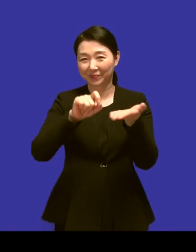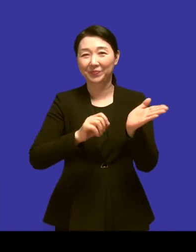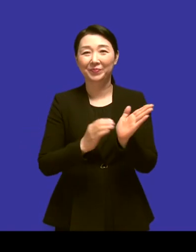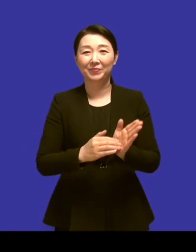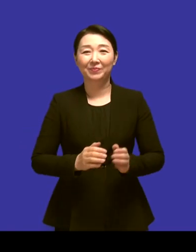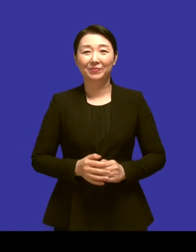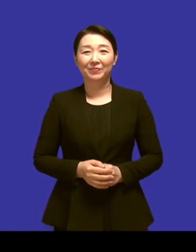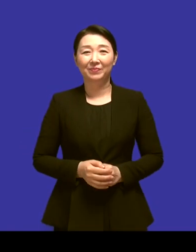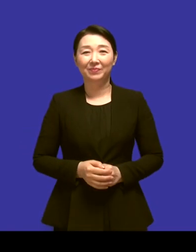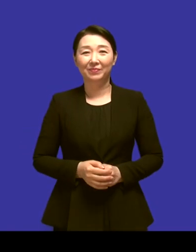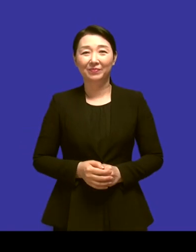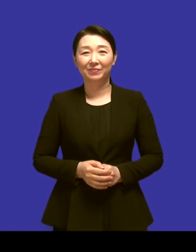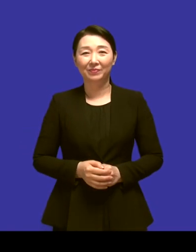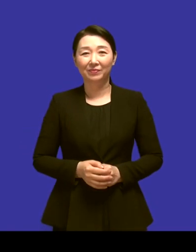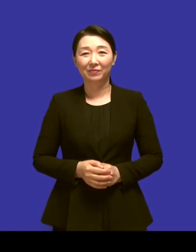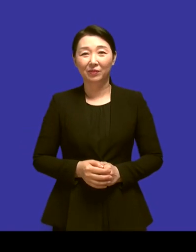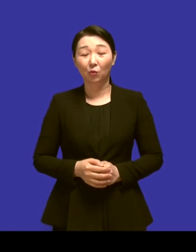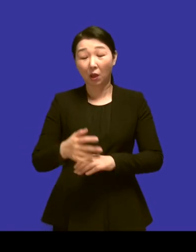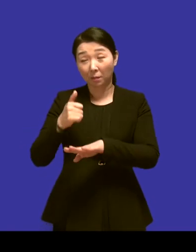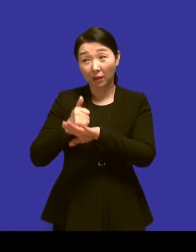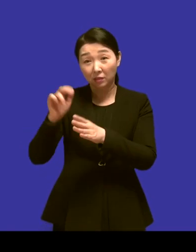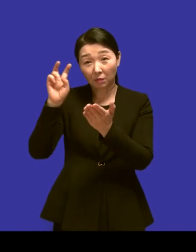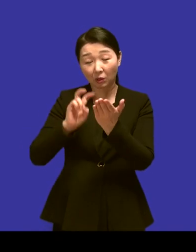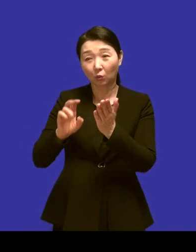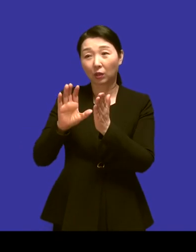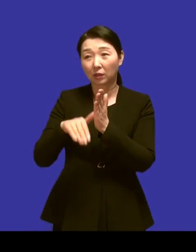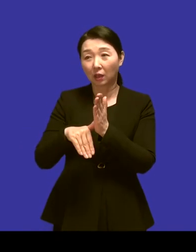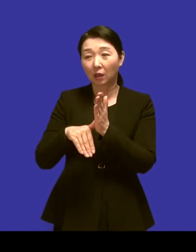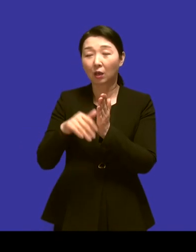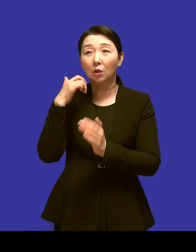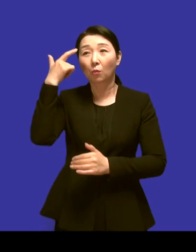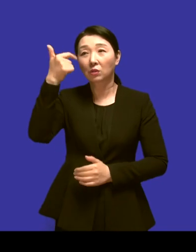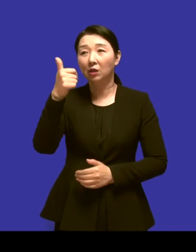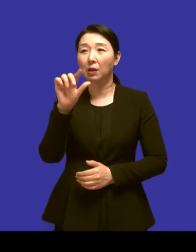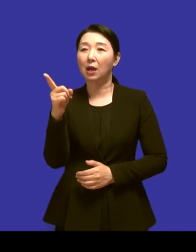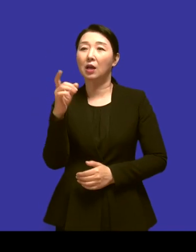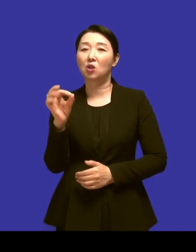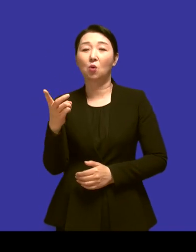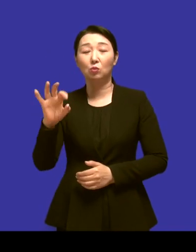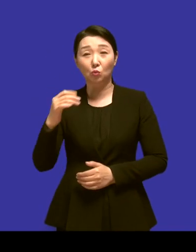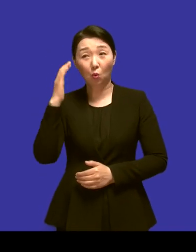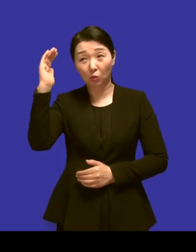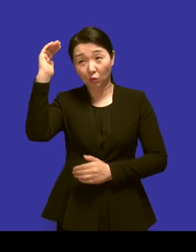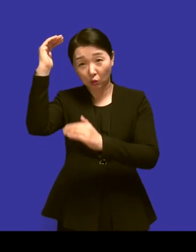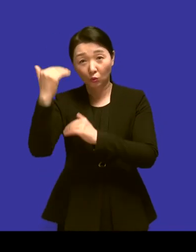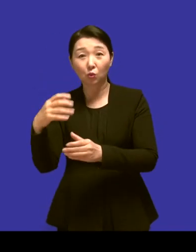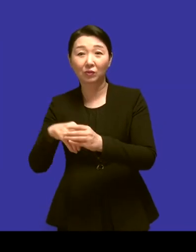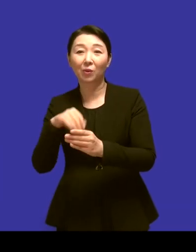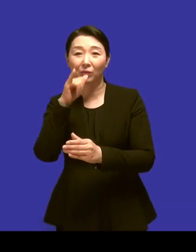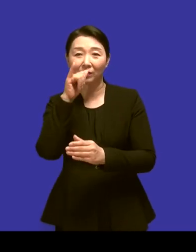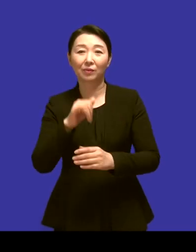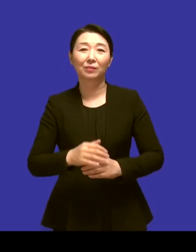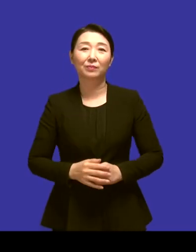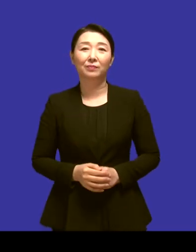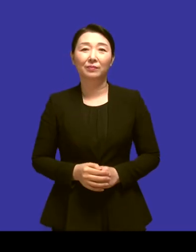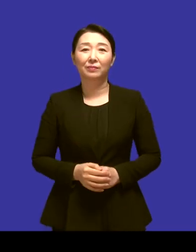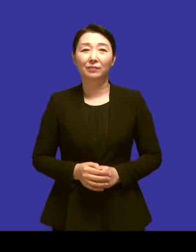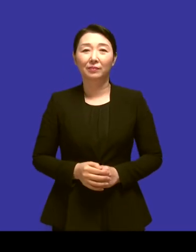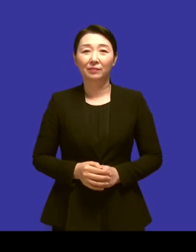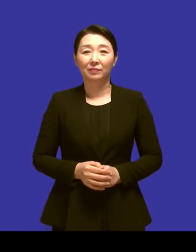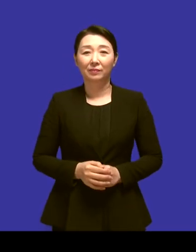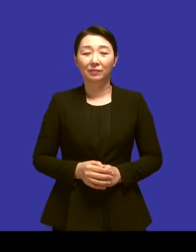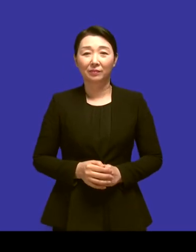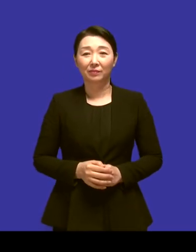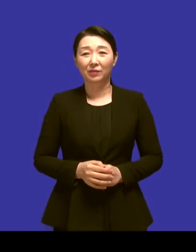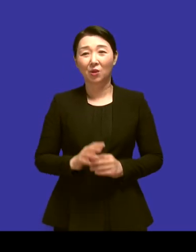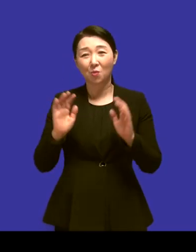캔들라이트라는 곡입니다. 무엇보다 그 후주에 네네. 하용조 목사님의 설교 말씀이 들어있더라고요. 네네네. 제가 들어봤더니